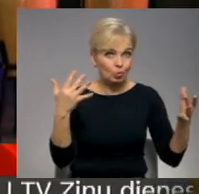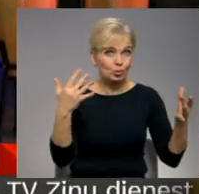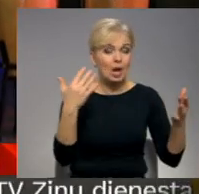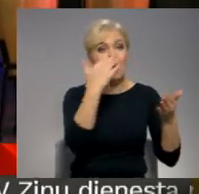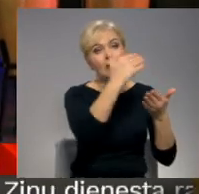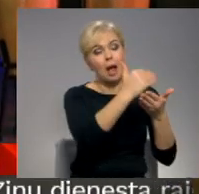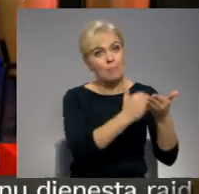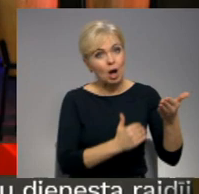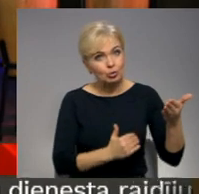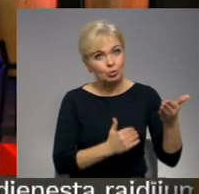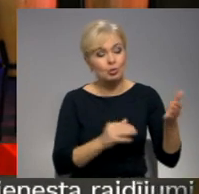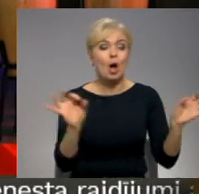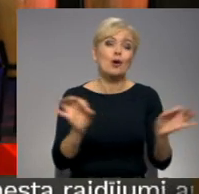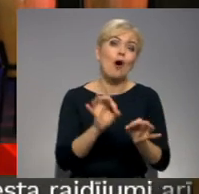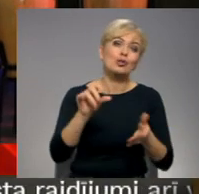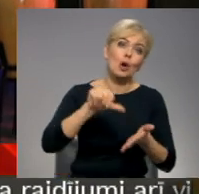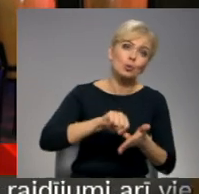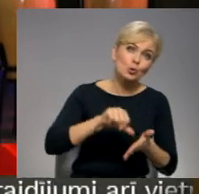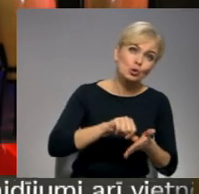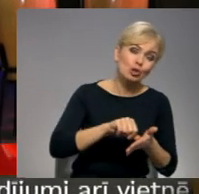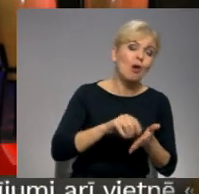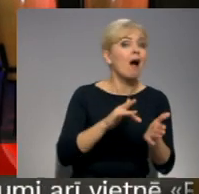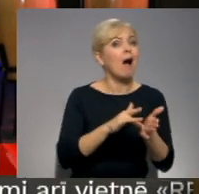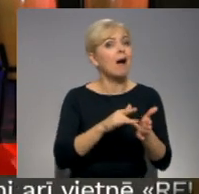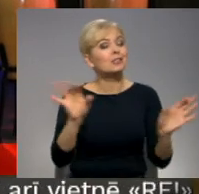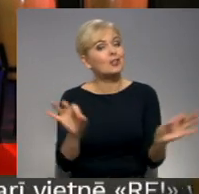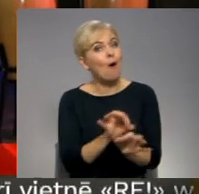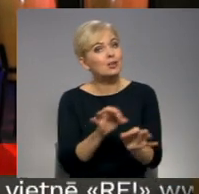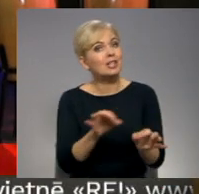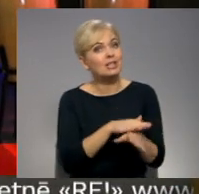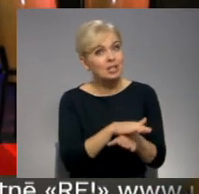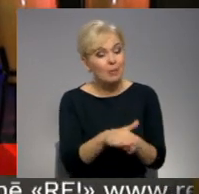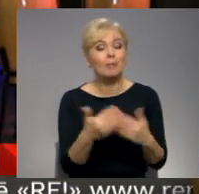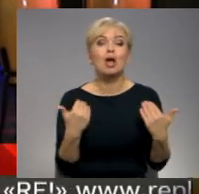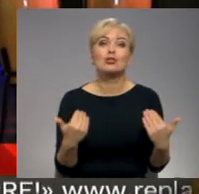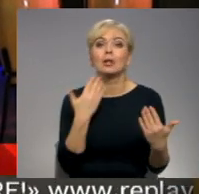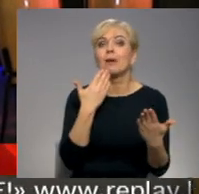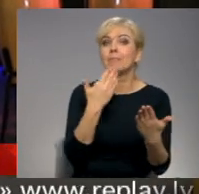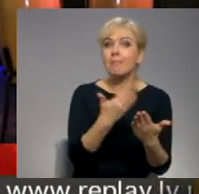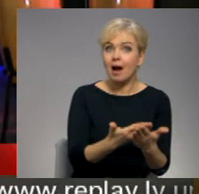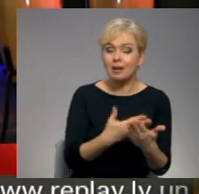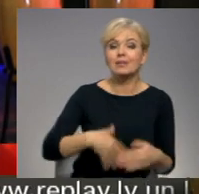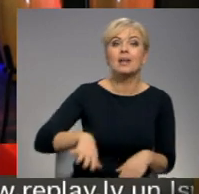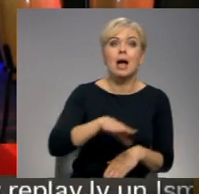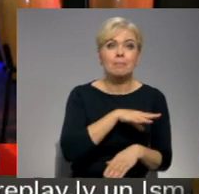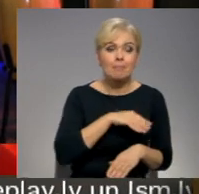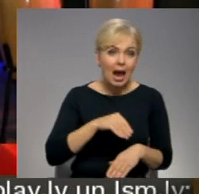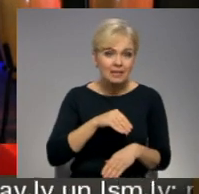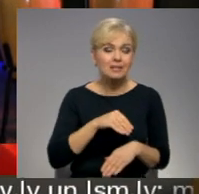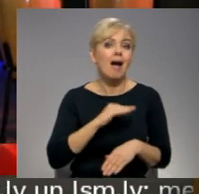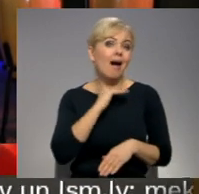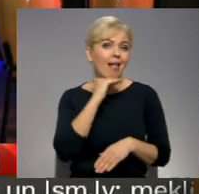repertuārs, koncertu uzstāšanās, koncertu izpildījums. Nu un šodien mēs arī parādīsim, ka mēs it kā